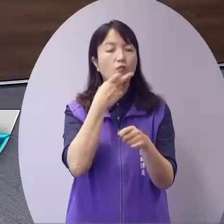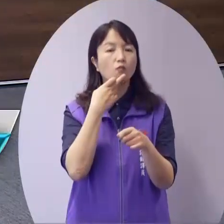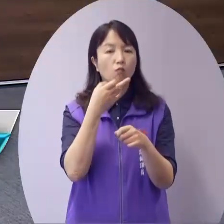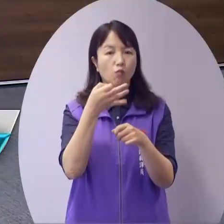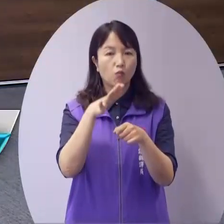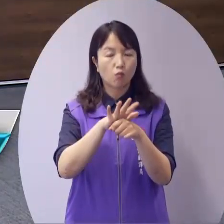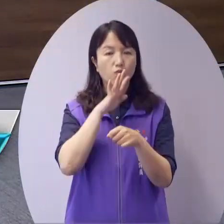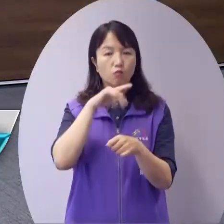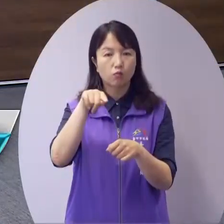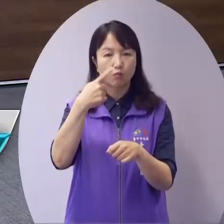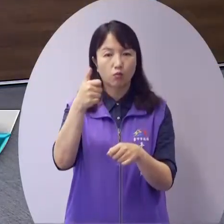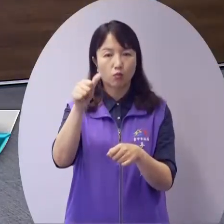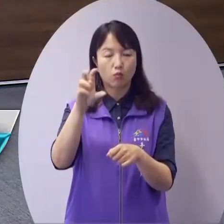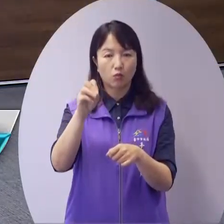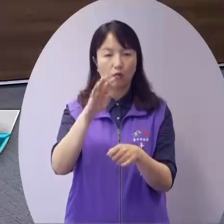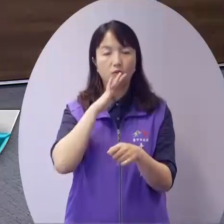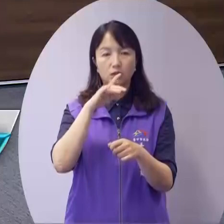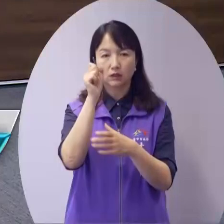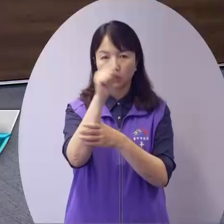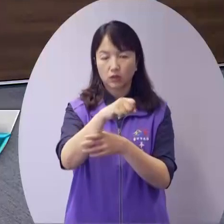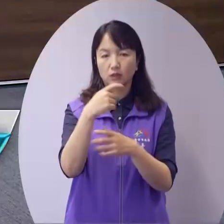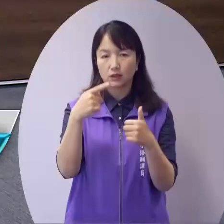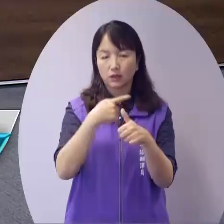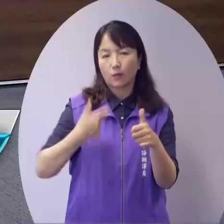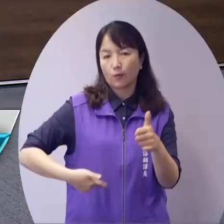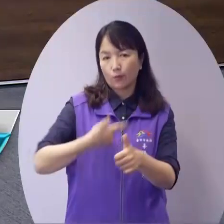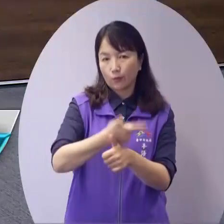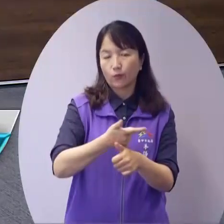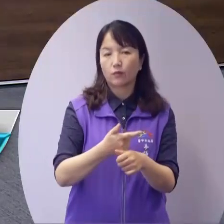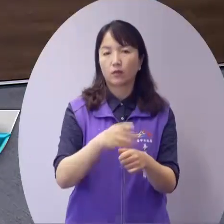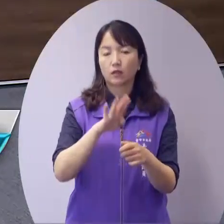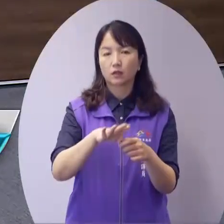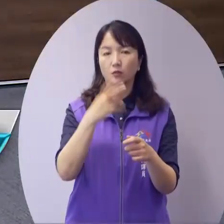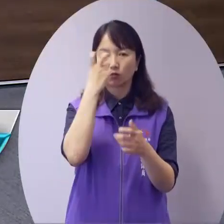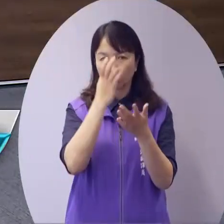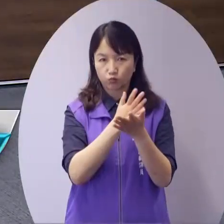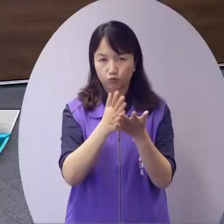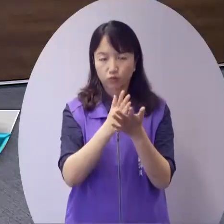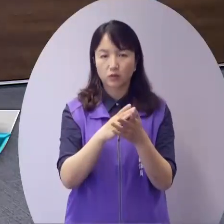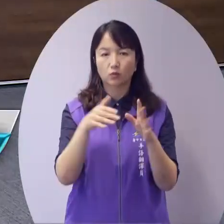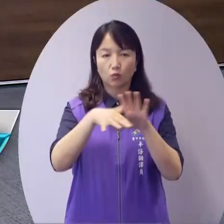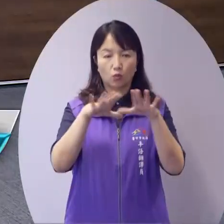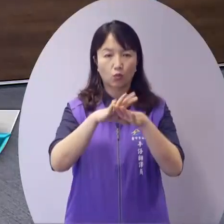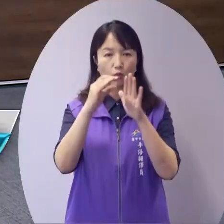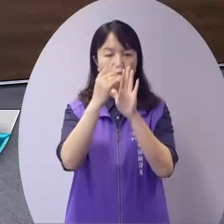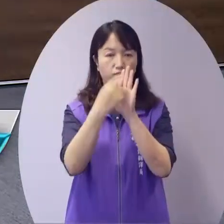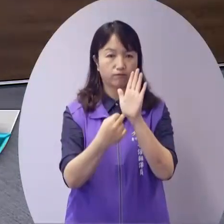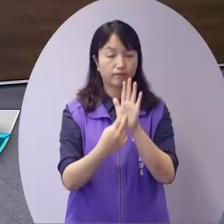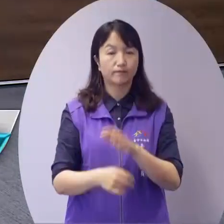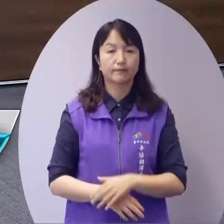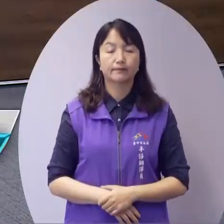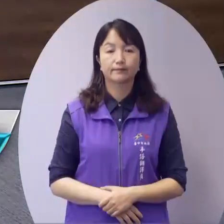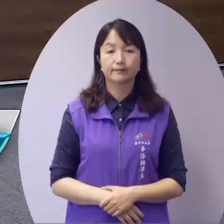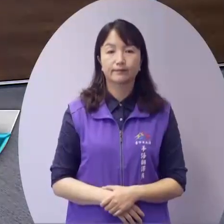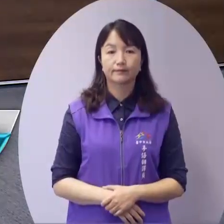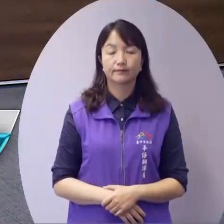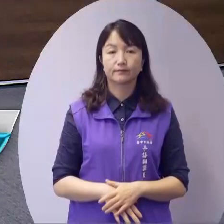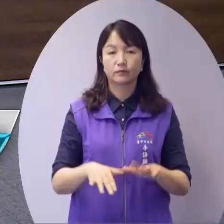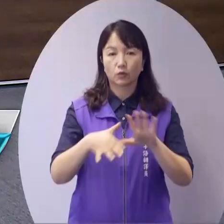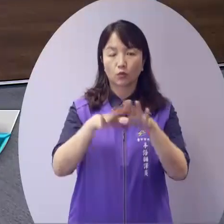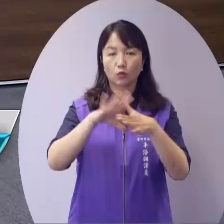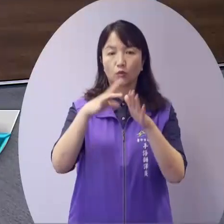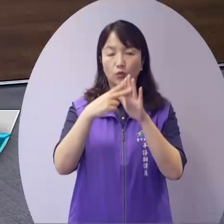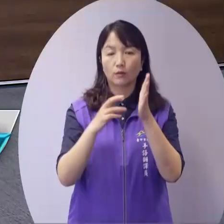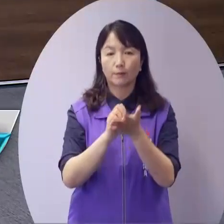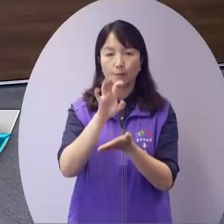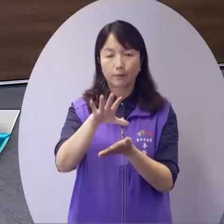助款105万元，你请同意办理先行垫付，敬请审议，请文化局说明。 文化局